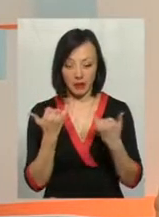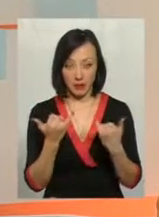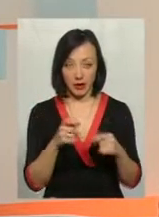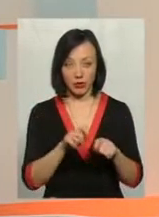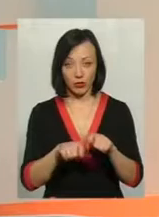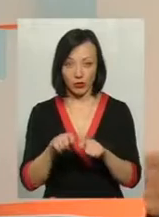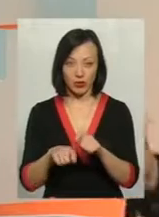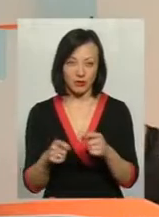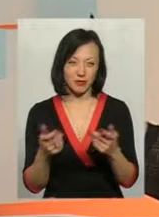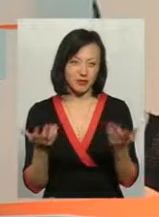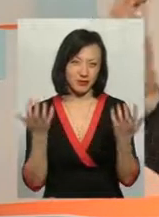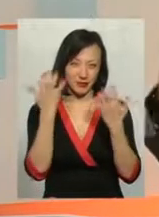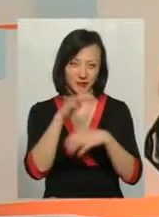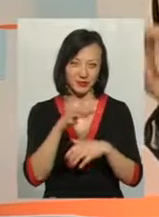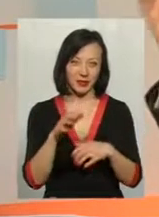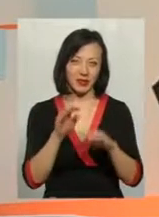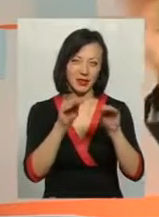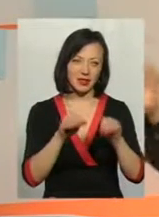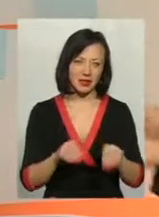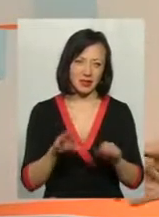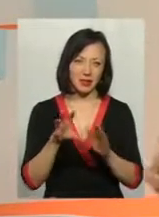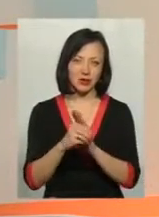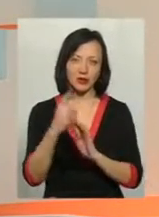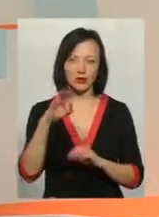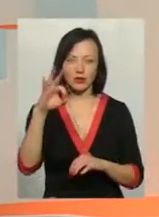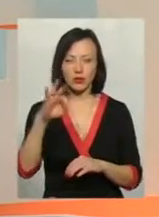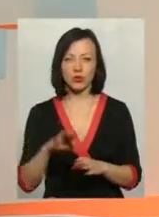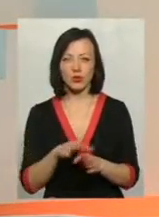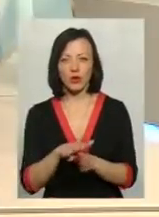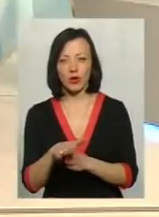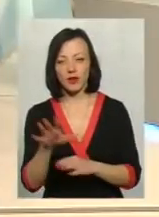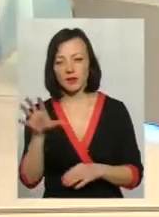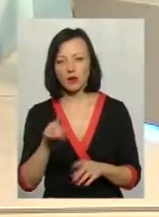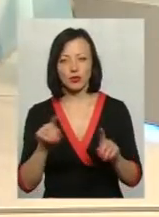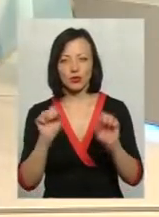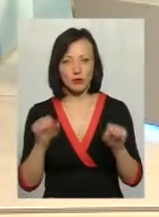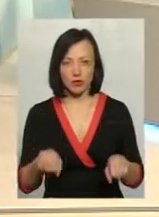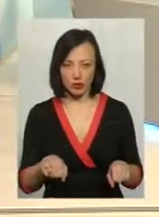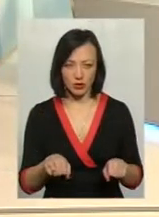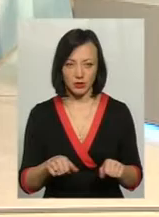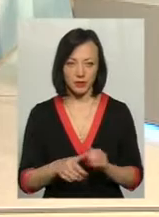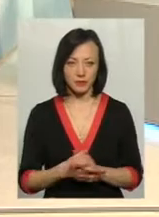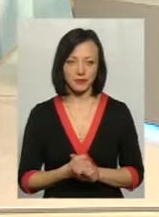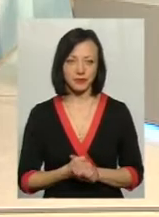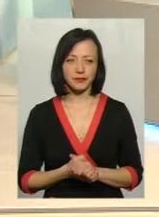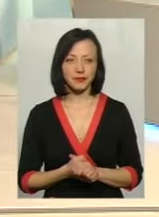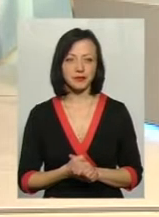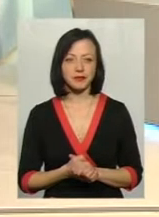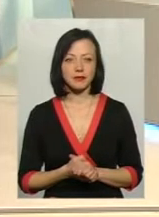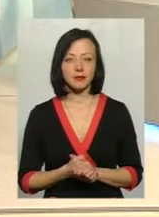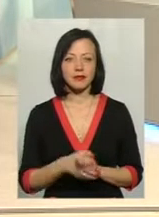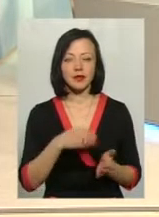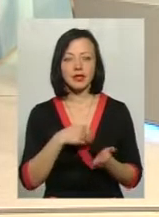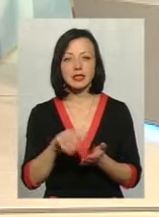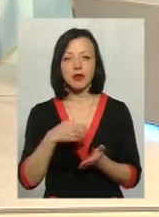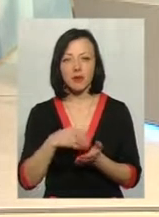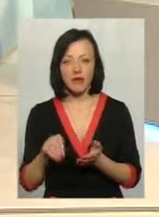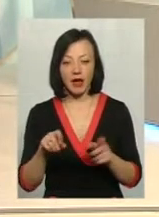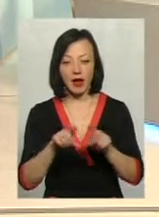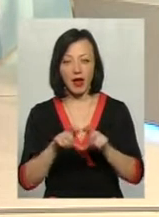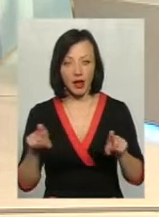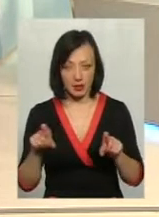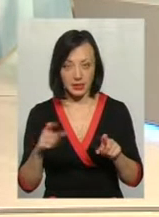мірою розмитий, тому що йде туди статистика про 100% виконання всього, що тільки не хочете. Закупівельна агенція